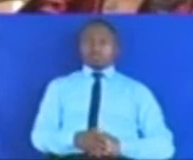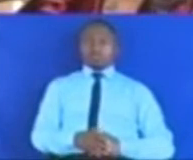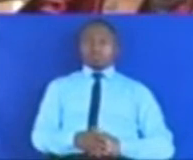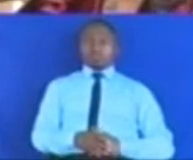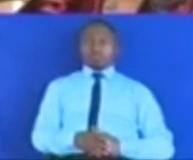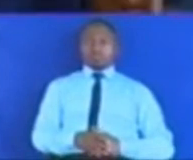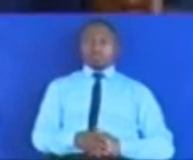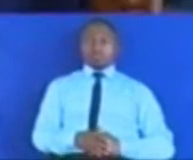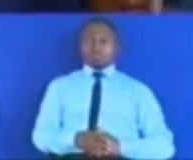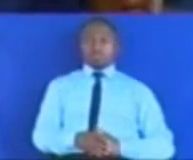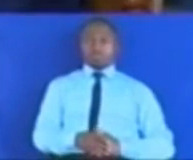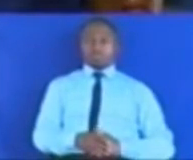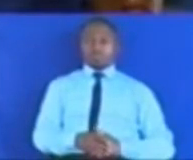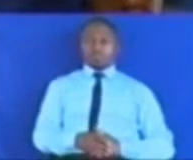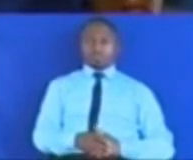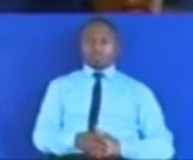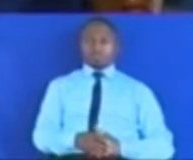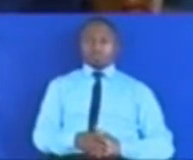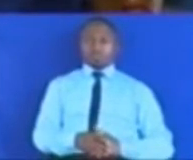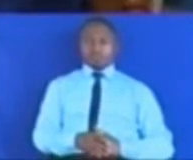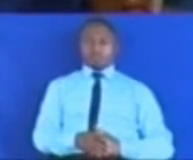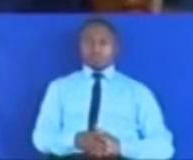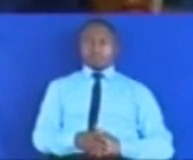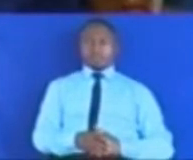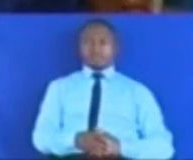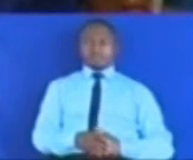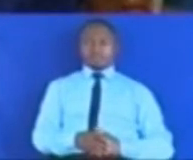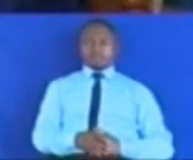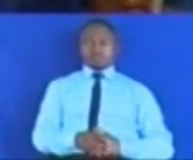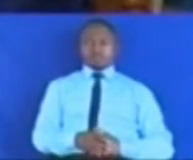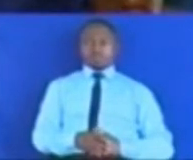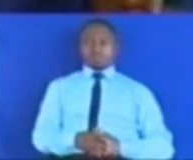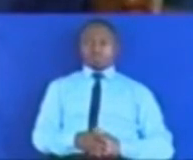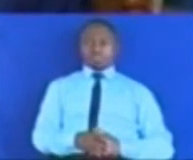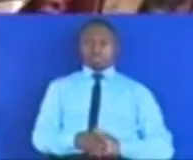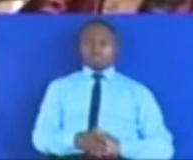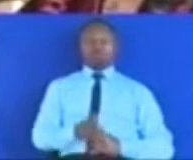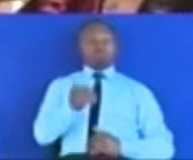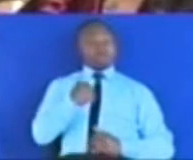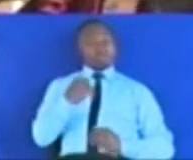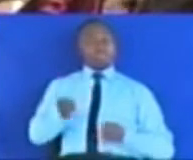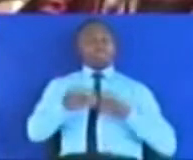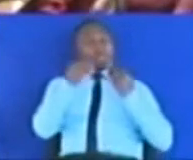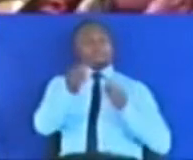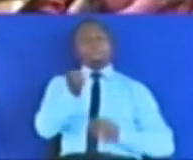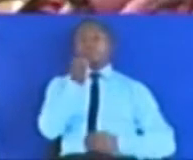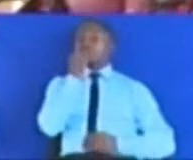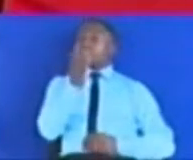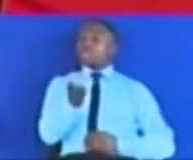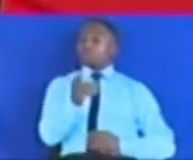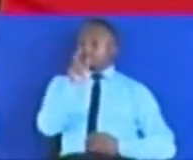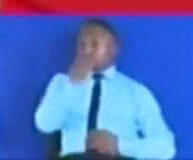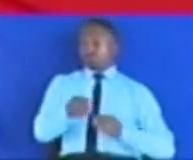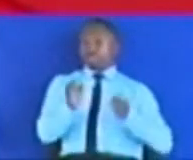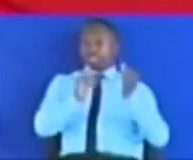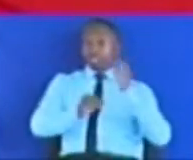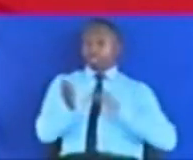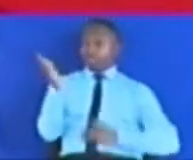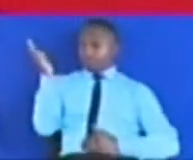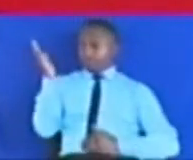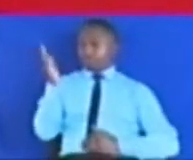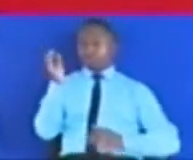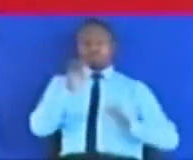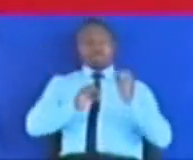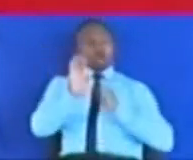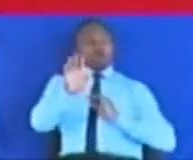Mheshimiwa Mkundi, kuna taarifa kutoka kwa Mheshimiwa Stablai. Nilikuwa nampa taarifa mchangiaji na mchango